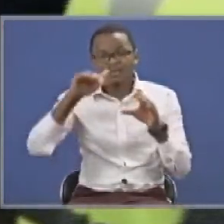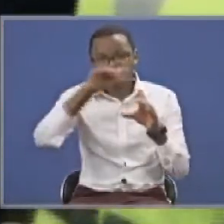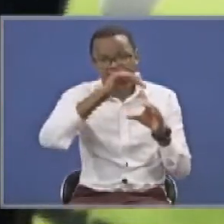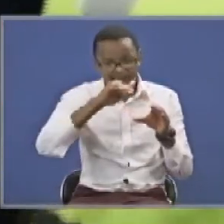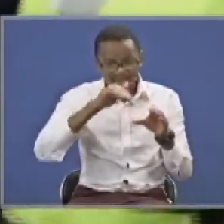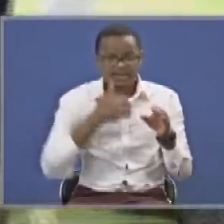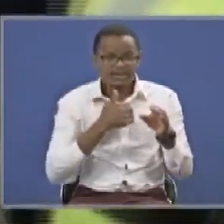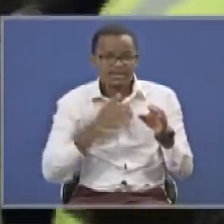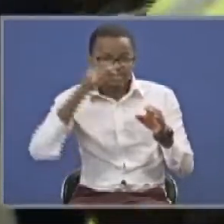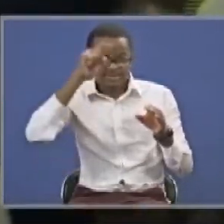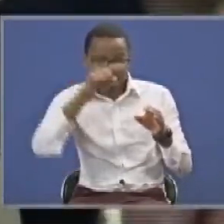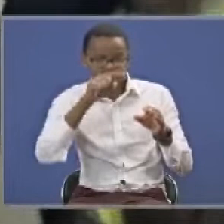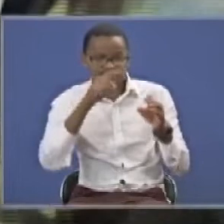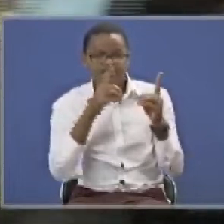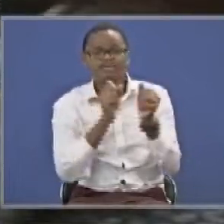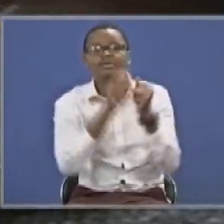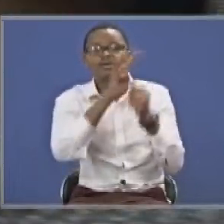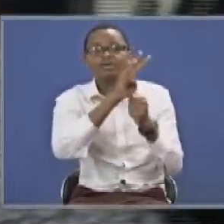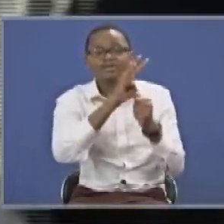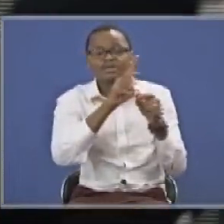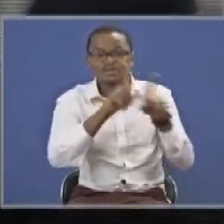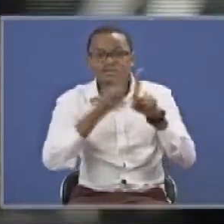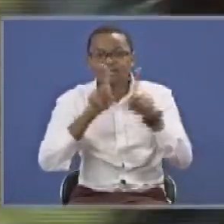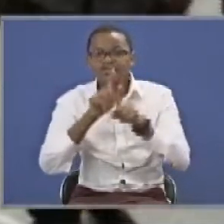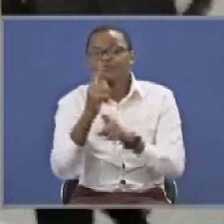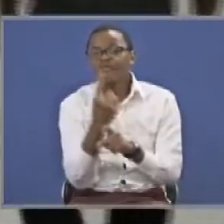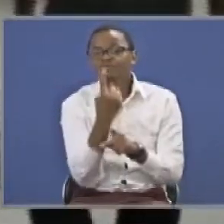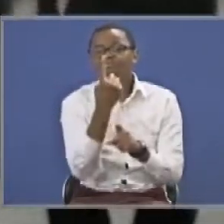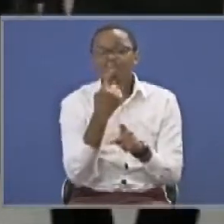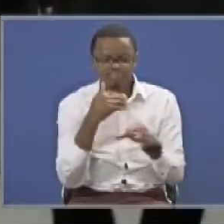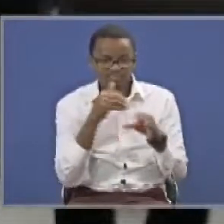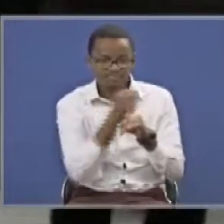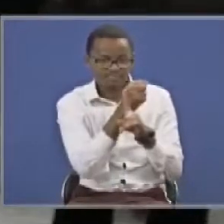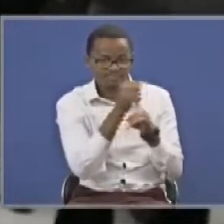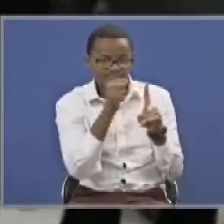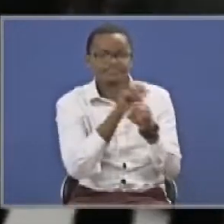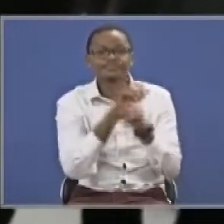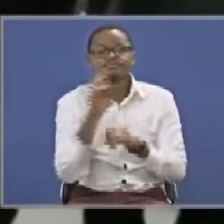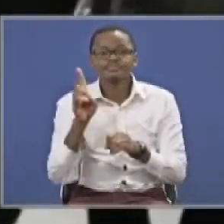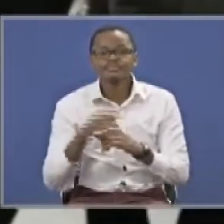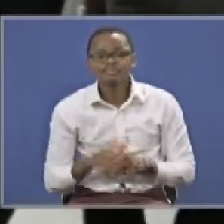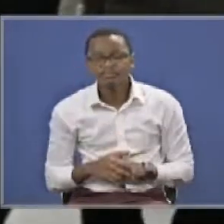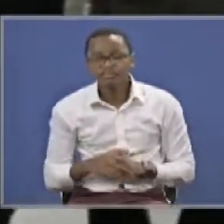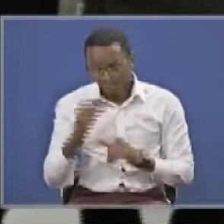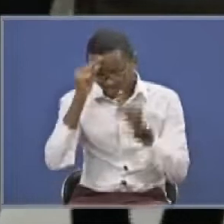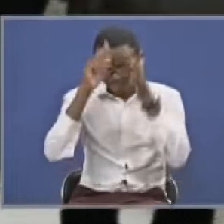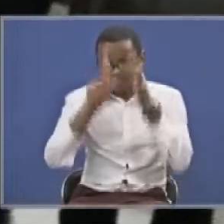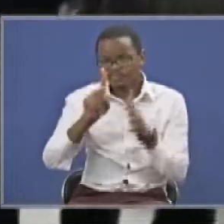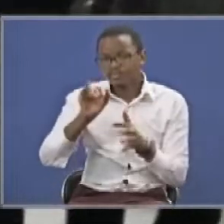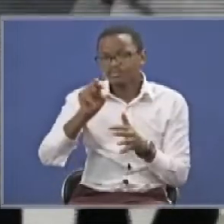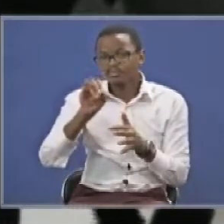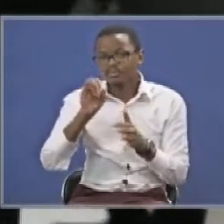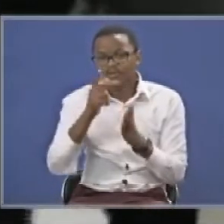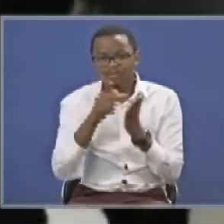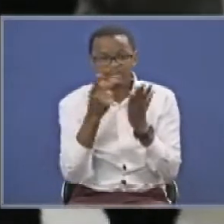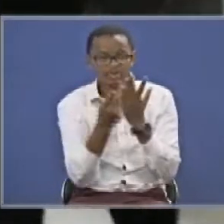na itakuwa mastakimu ya madaktari 14 ambao wako mstari wa mbele katika kupambana na virusi hivi. Gavana Kingi amesema kuwa